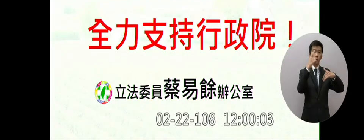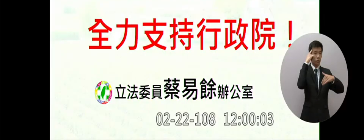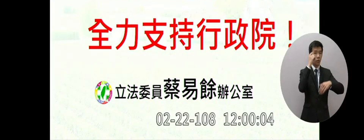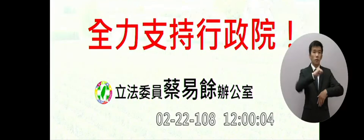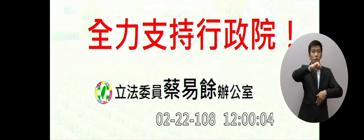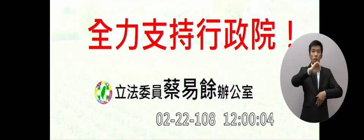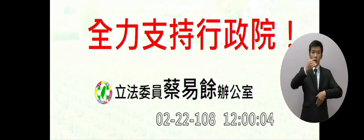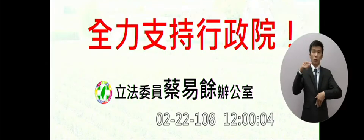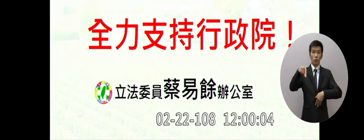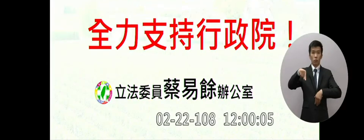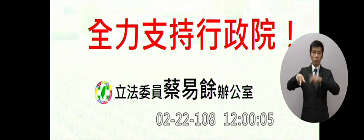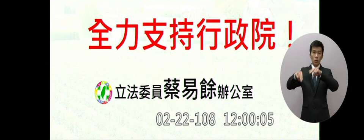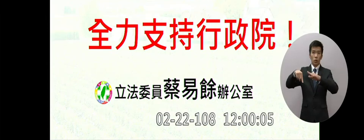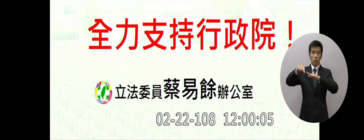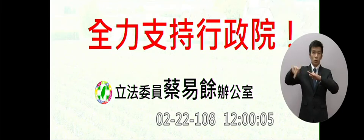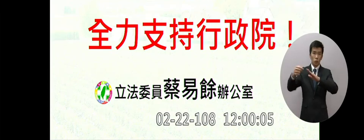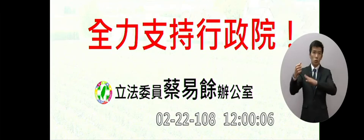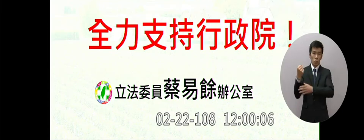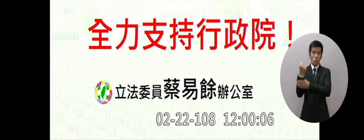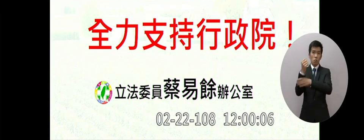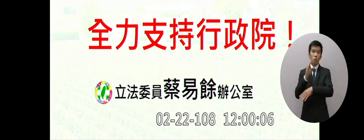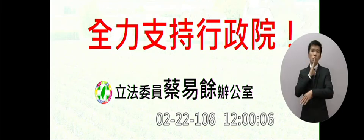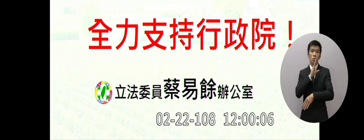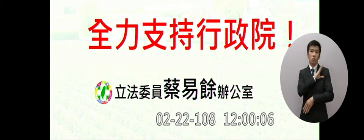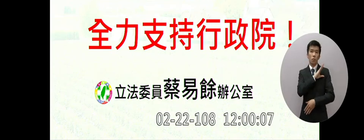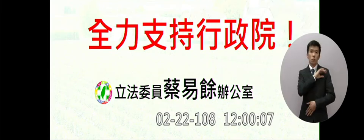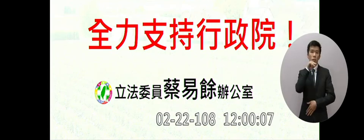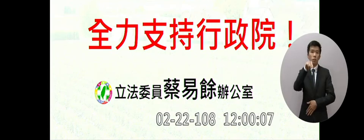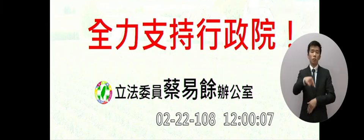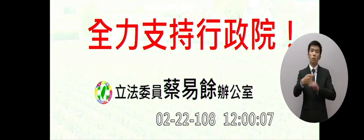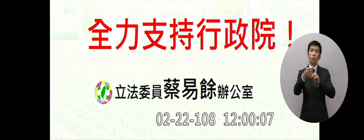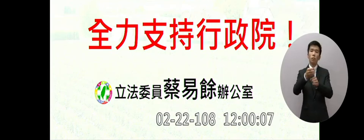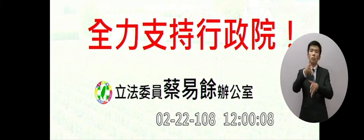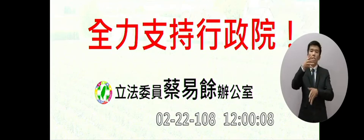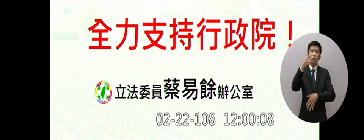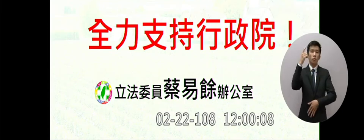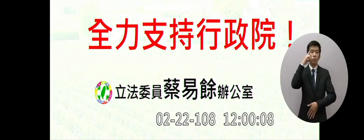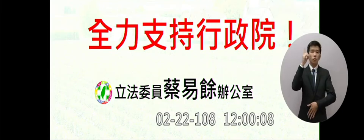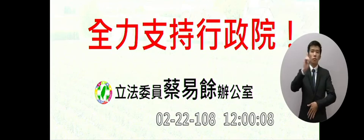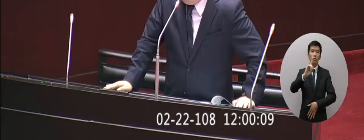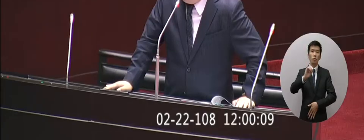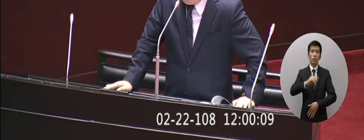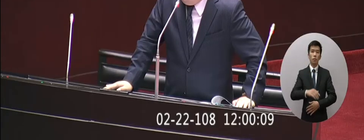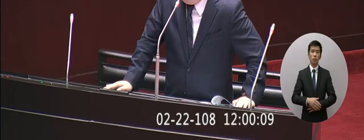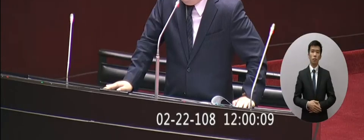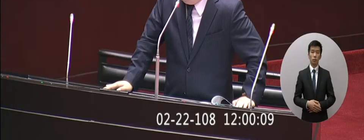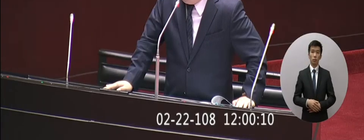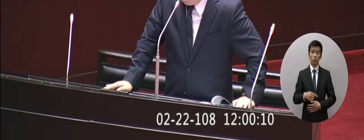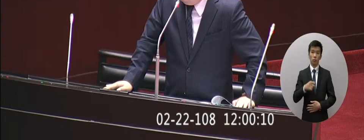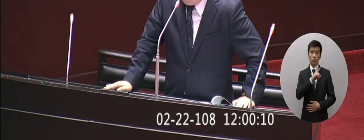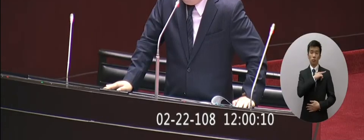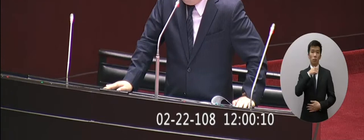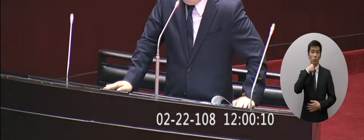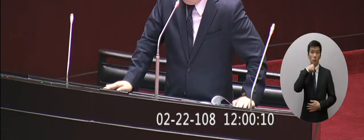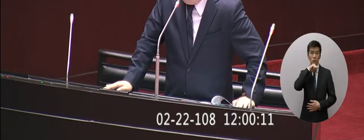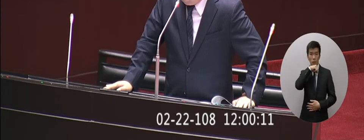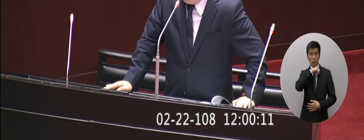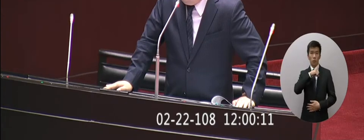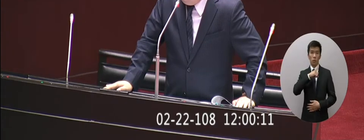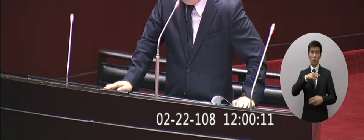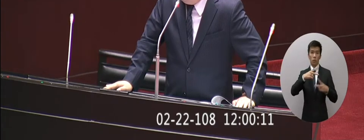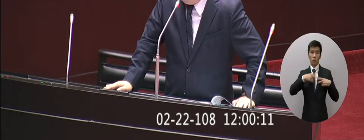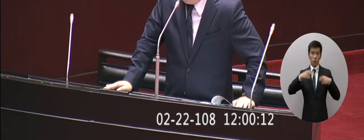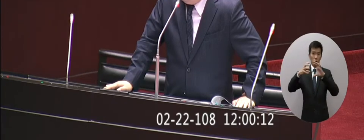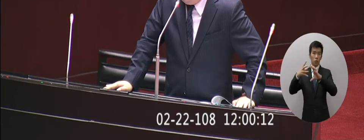院。那为什么要讲这句话呢？当然就是我们看到了我们自己国家的元首，